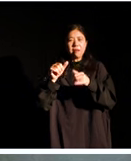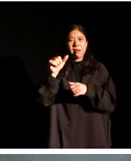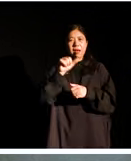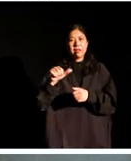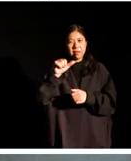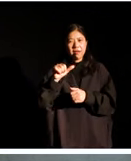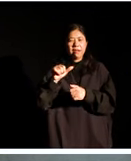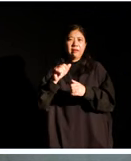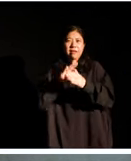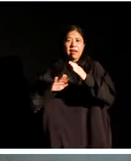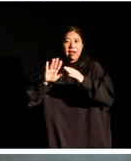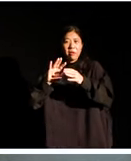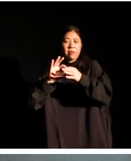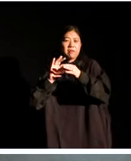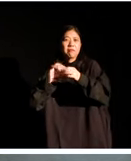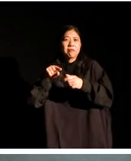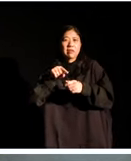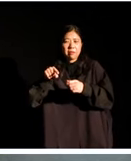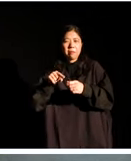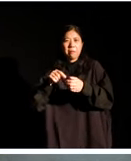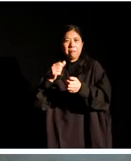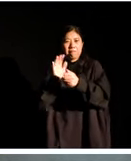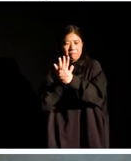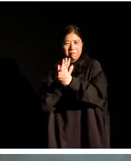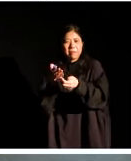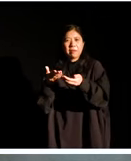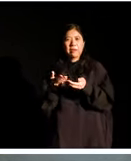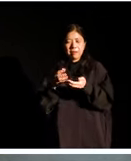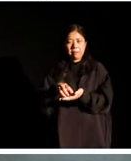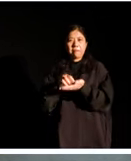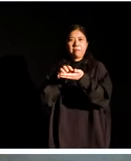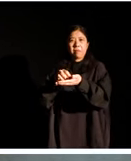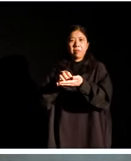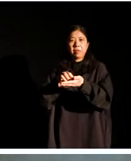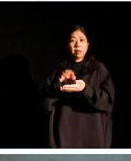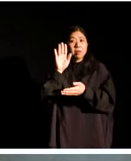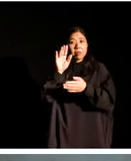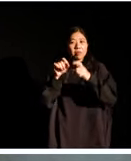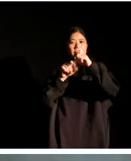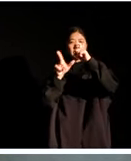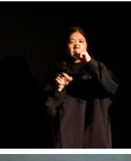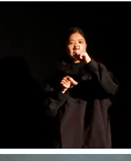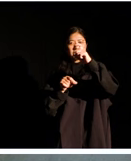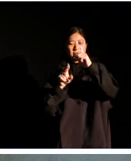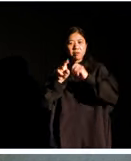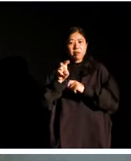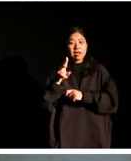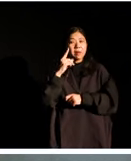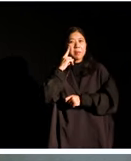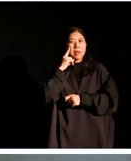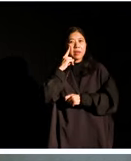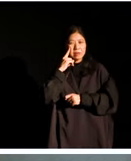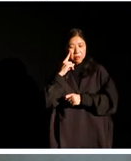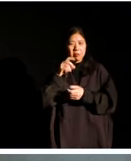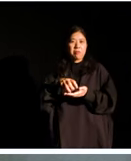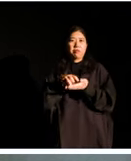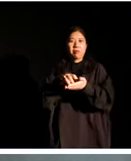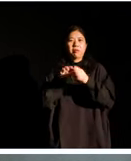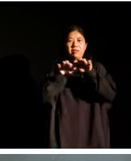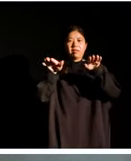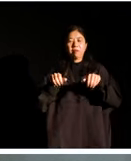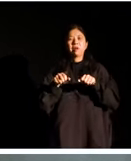地域の平和の構築維持に貢献した方々を検証しており今年10月には第12回沖縄平和省の受賞式